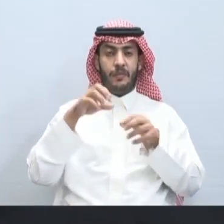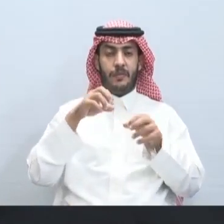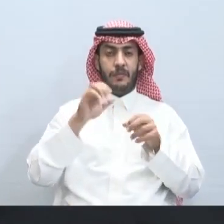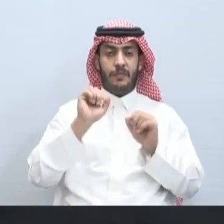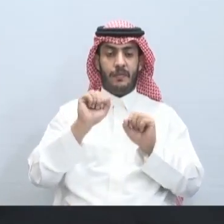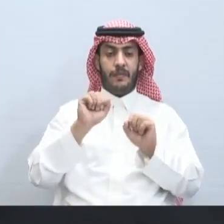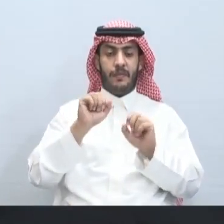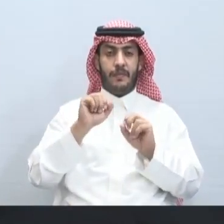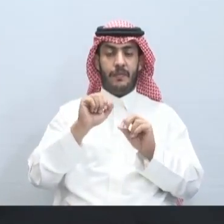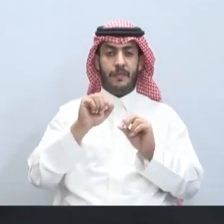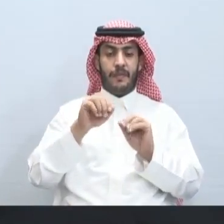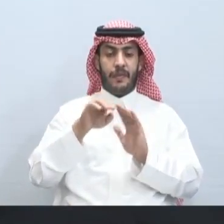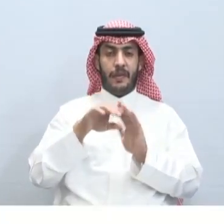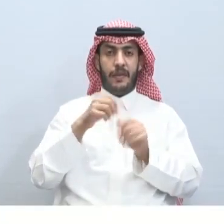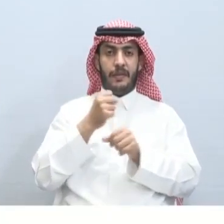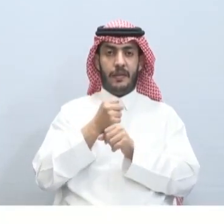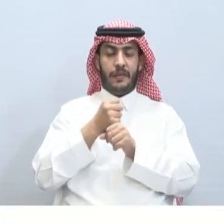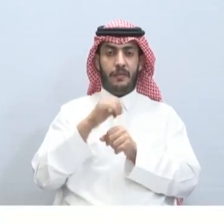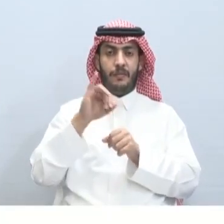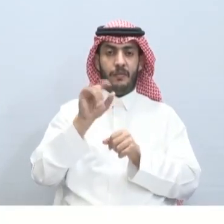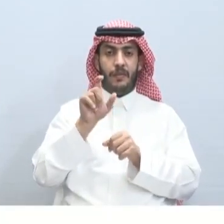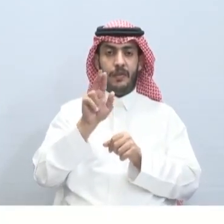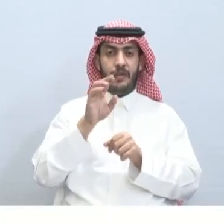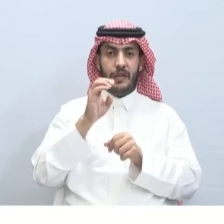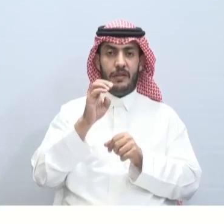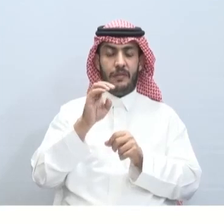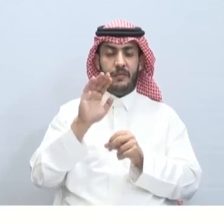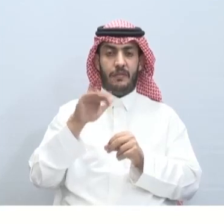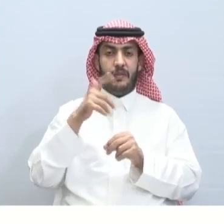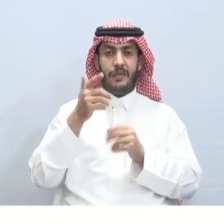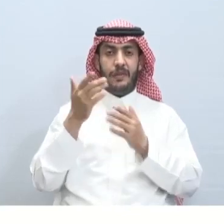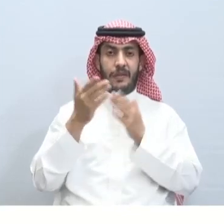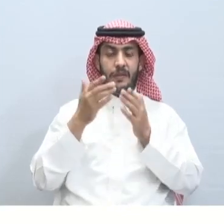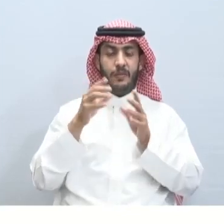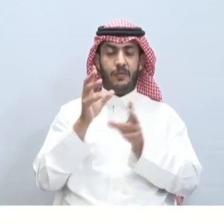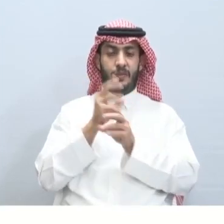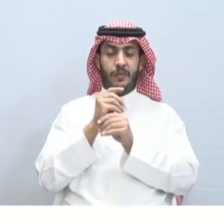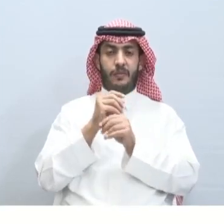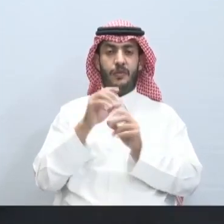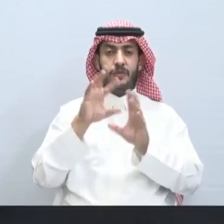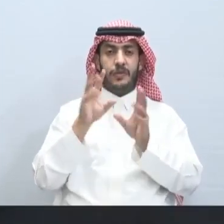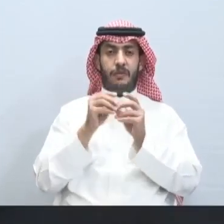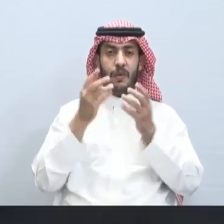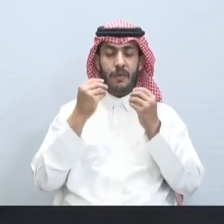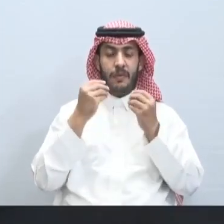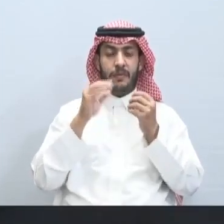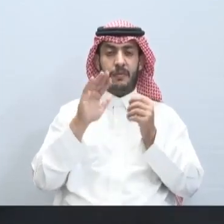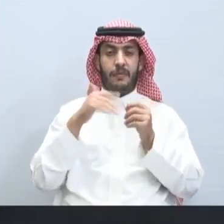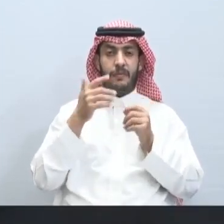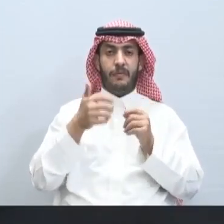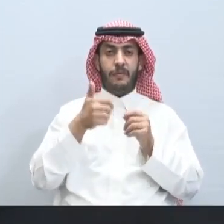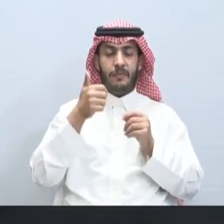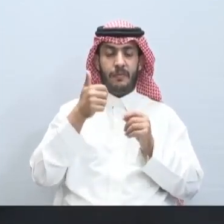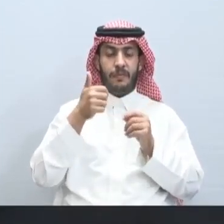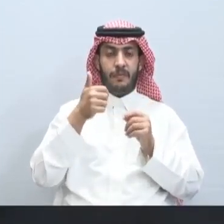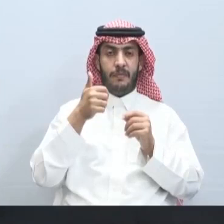بناء على كما ذكرنا استخدام المنتج اذا بعد ان قمت بدراسه السوق وجمع المعلومات وجدت ان هنالك مست